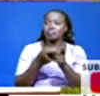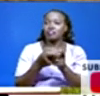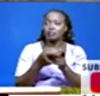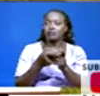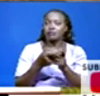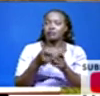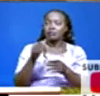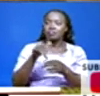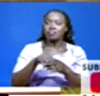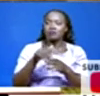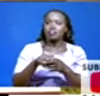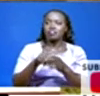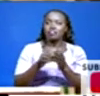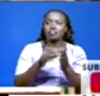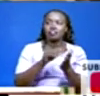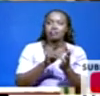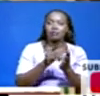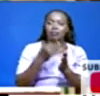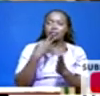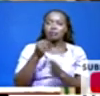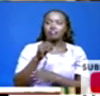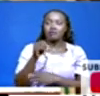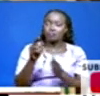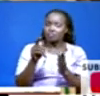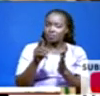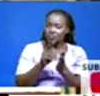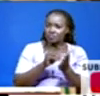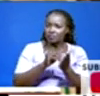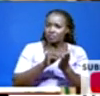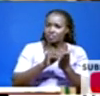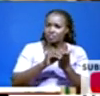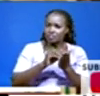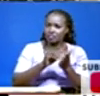linajumuisha ruzuku ya $1,300 na usaidizi zaidi wa thamani ya